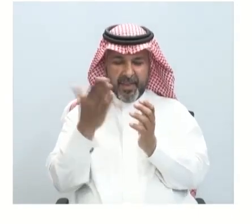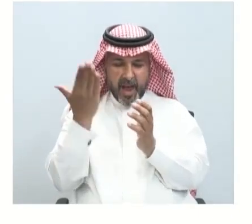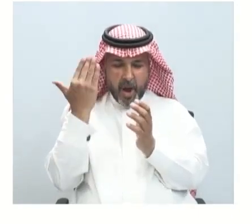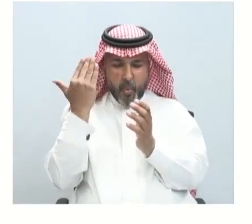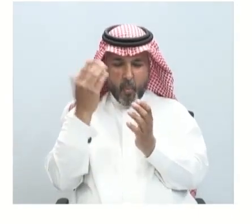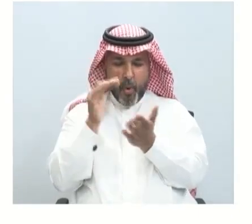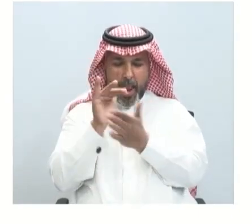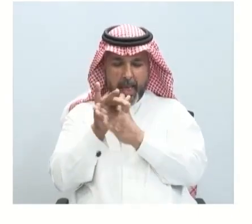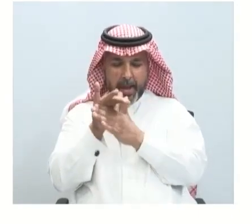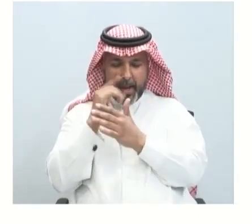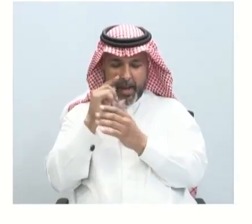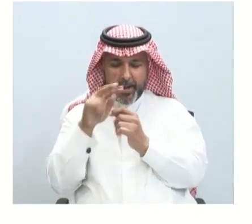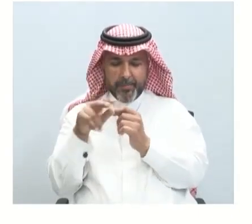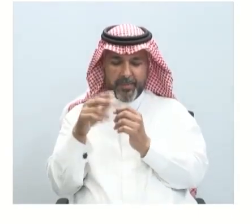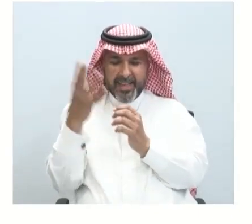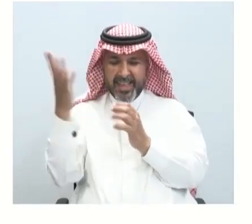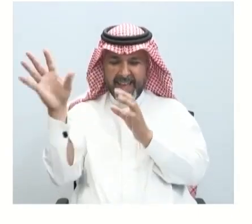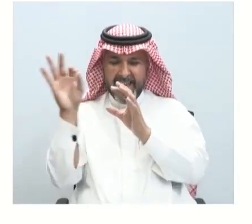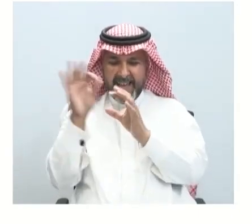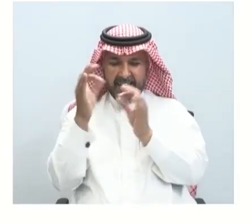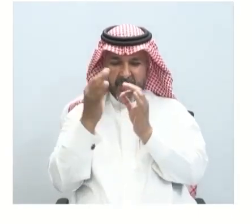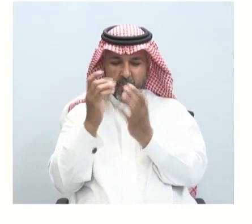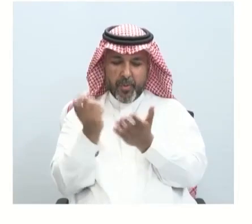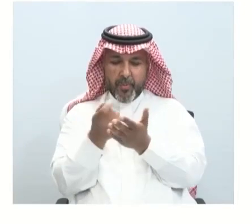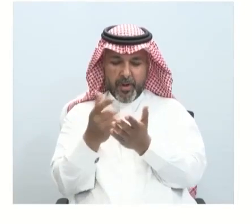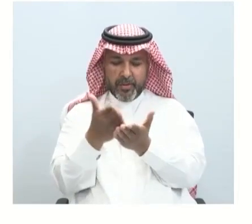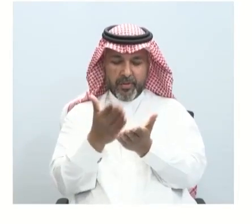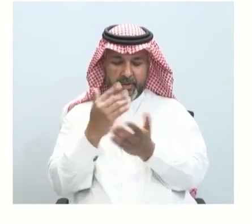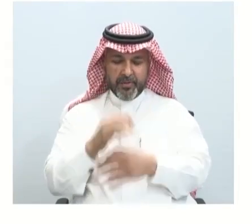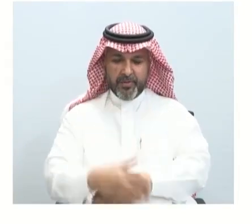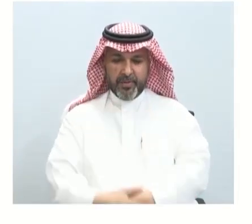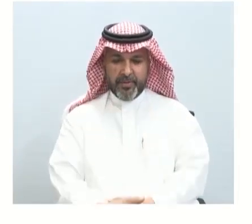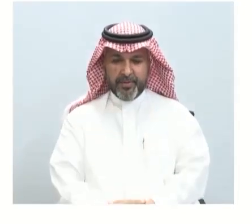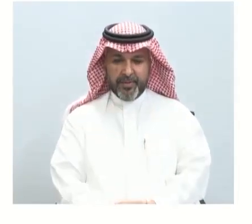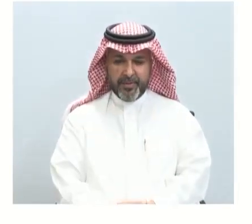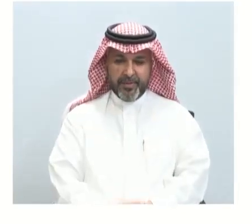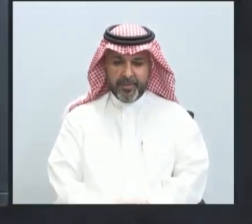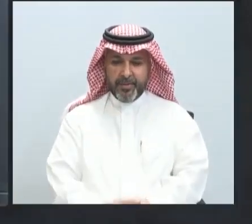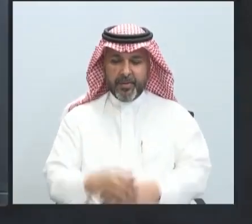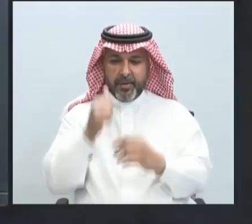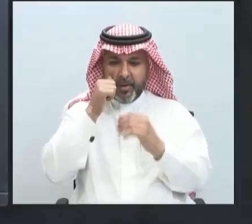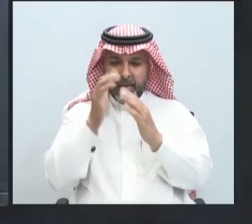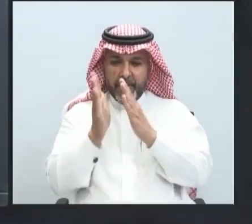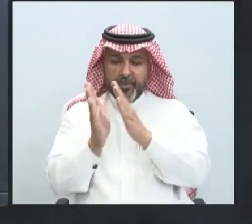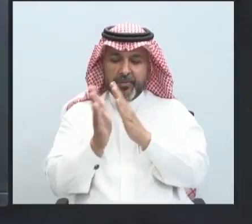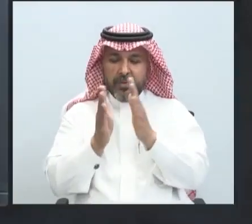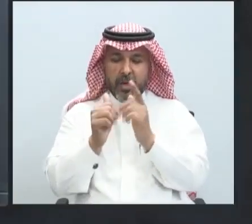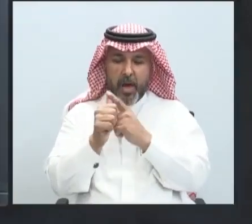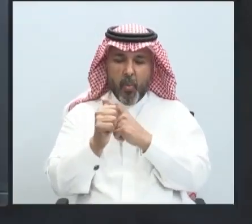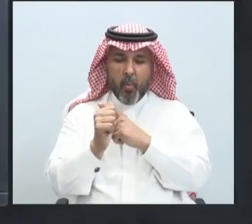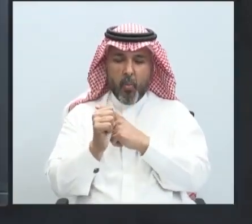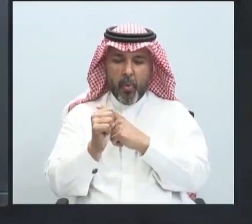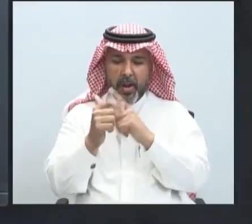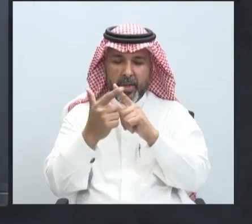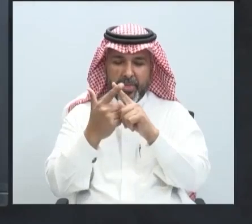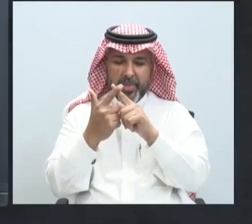حدوثه داخل هذا الانقسام المنصف باختصار يبدا بالطور البيني ثم في الطور التمهيدي الاول ولكن